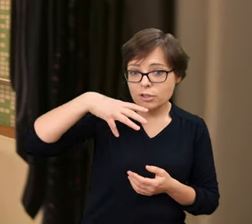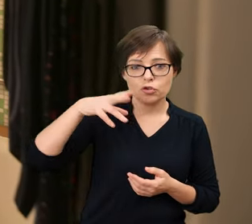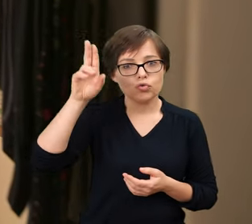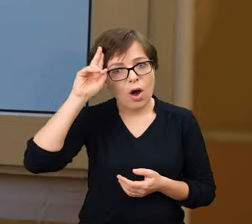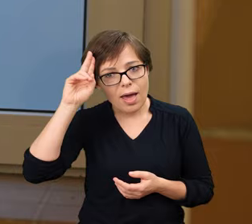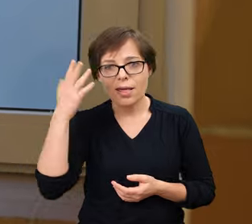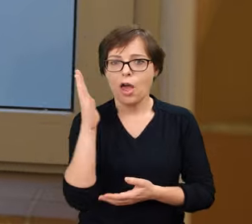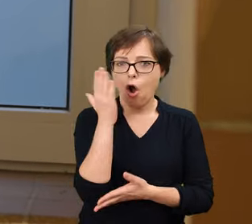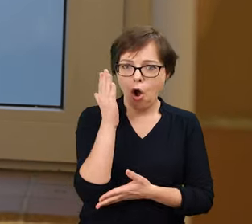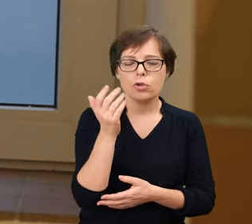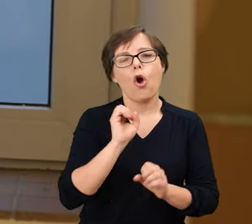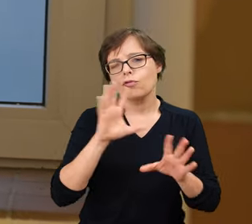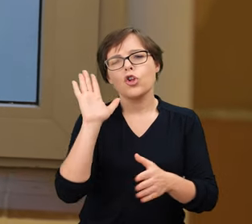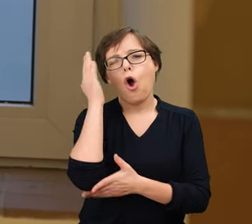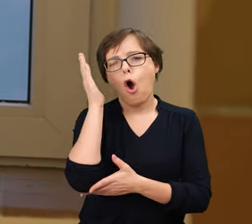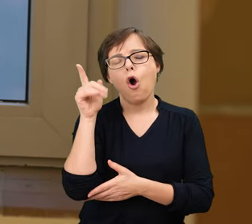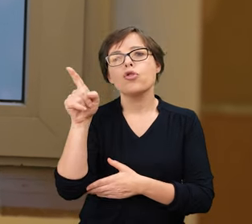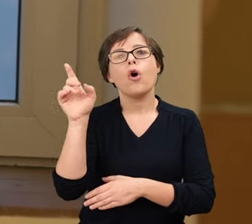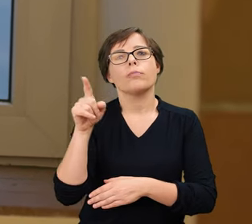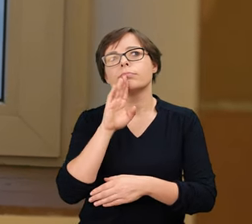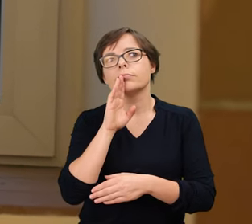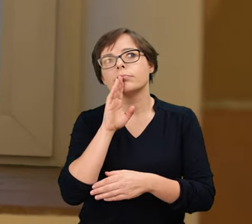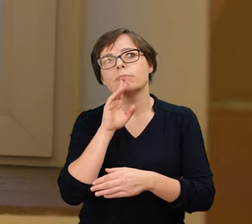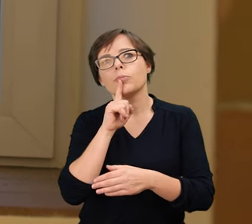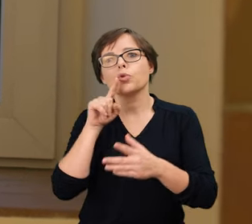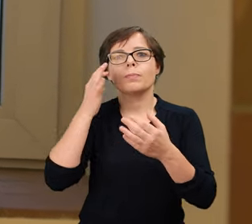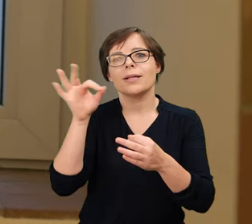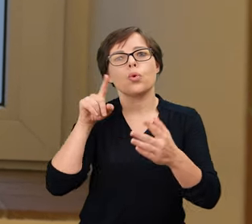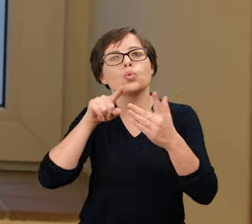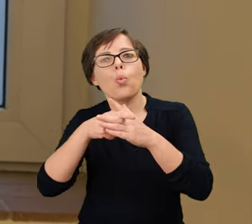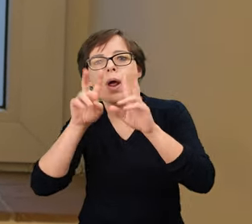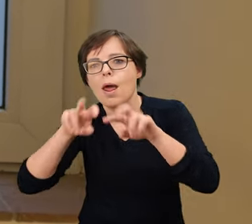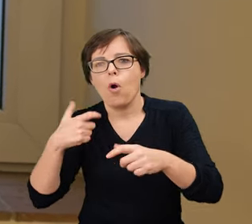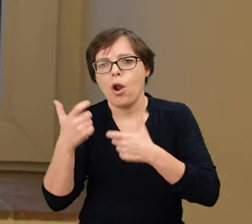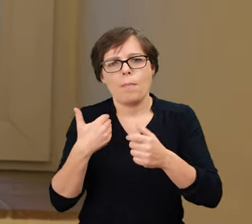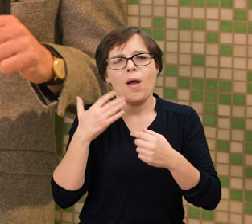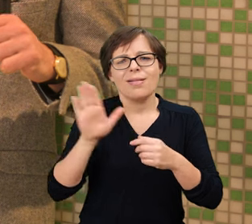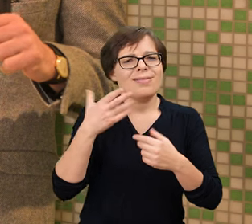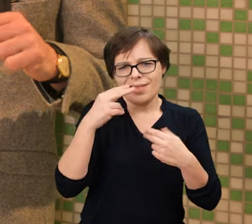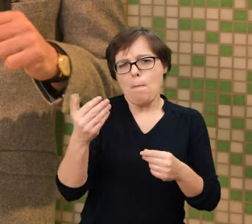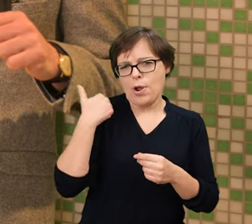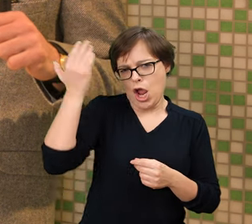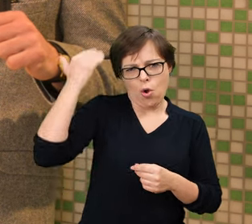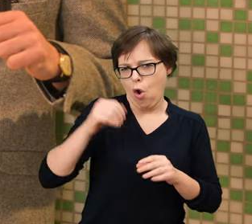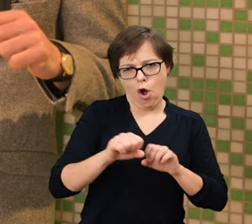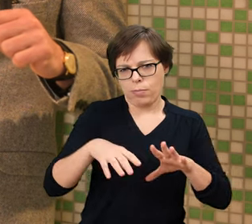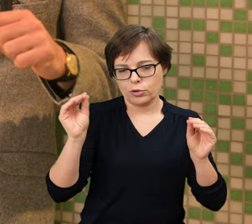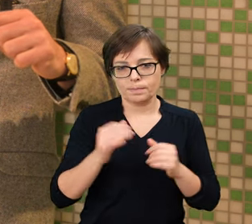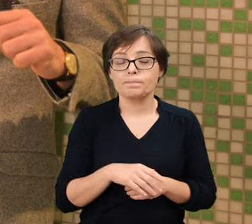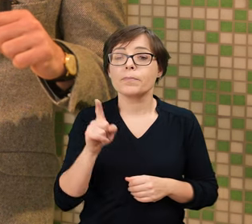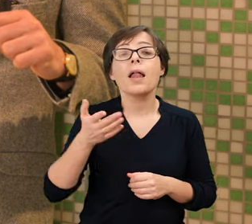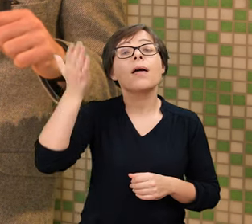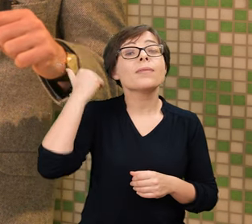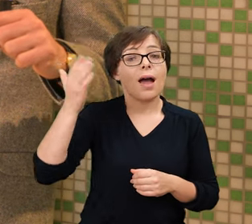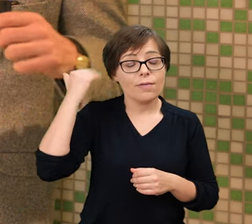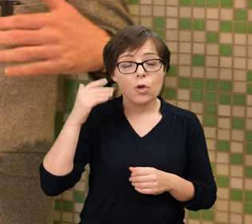okno. Oczywiście okno nie jest zasługą przebudowy, ono tutaj było. Wcześniej ta łazienka była pomyślana